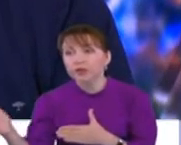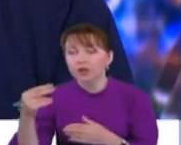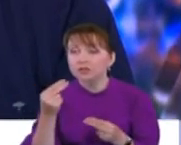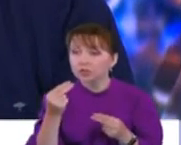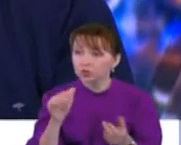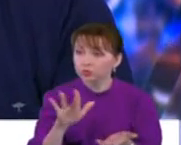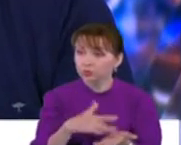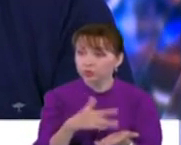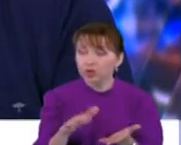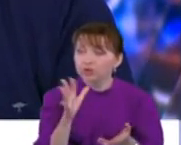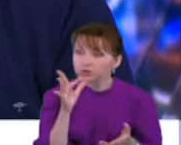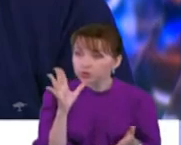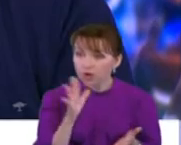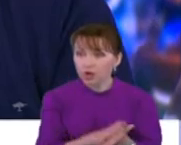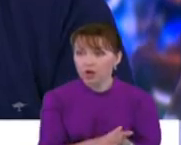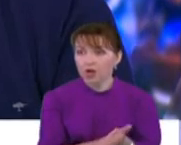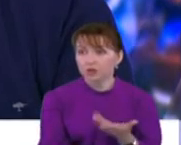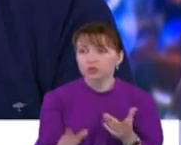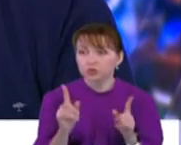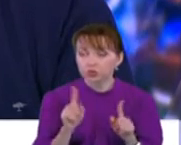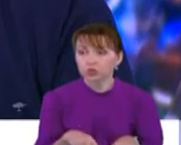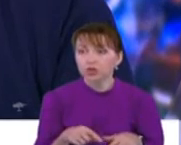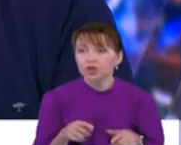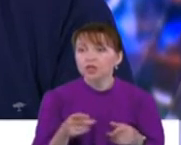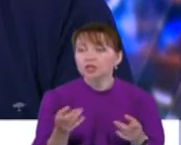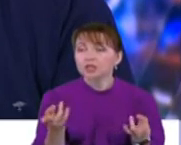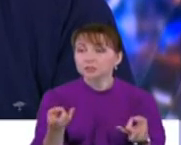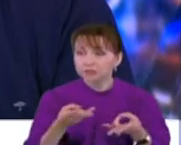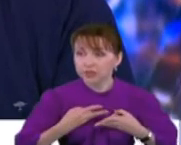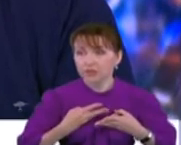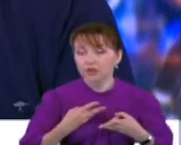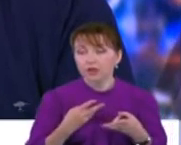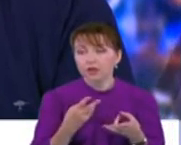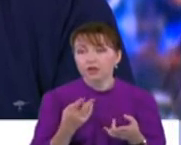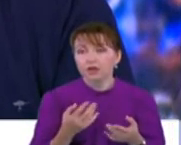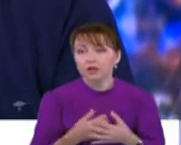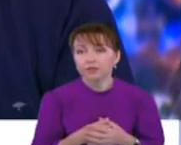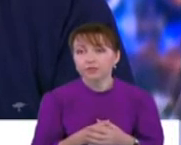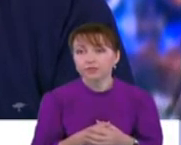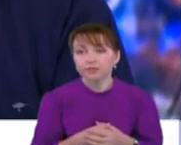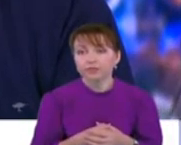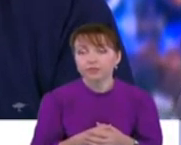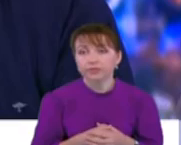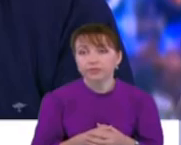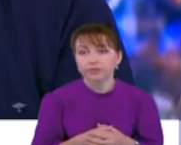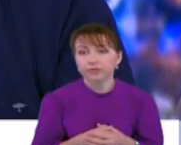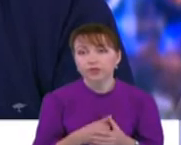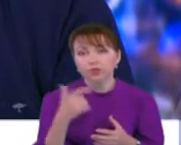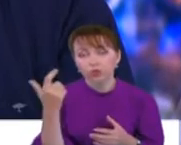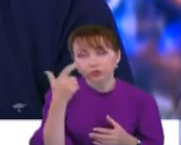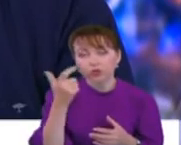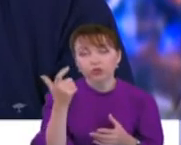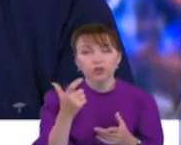це гроші, це час і збитки, які є судоволодар і володар карго,